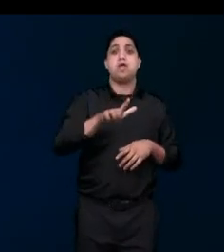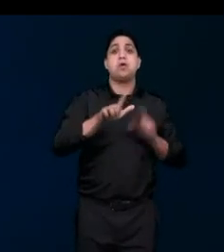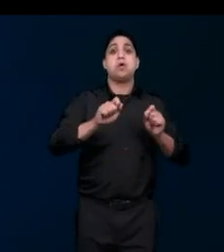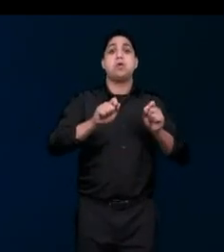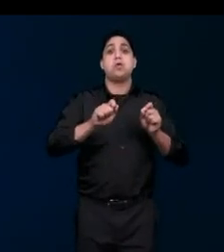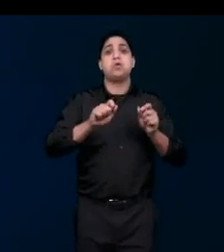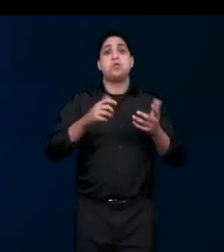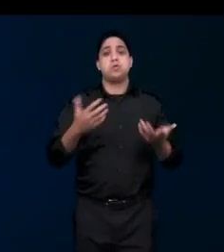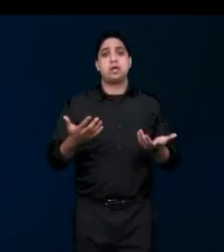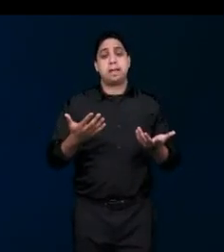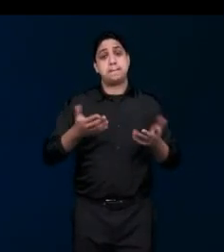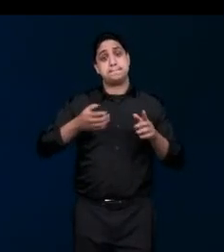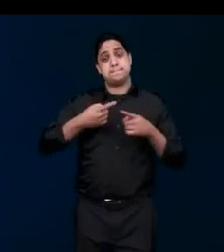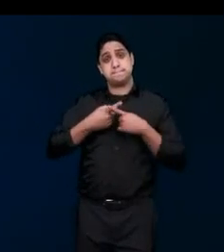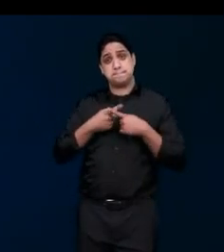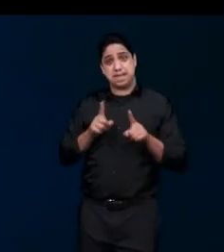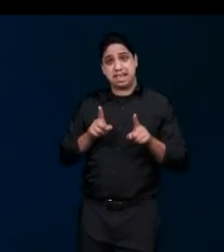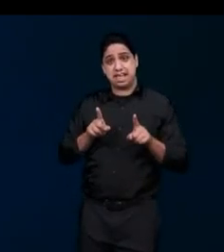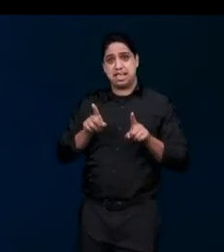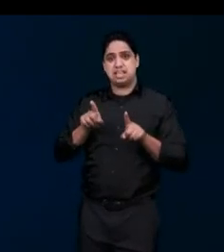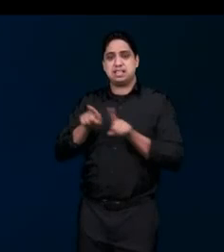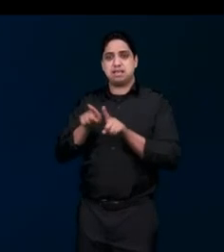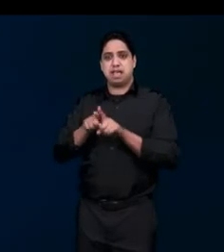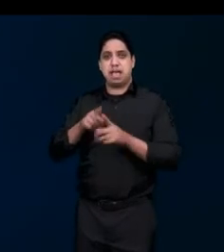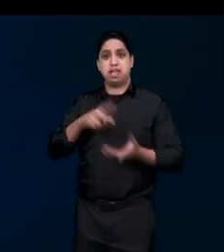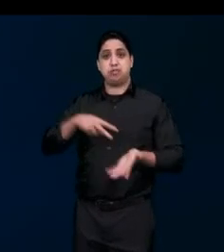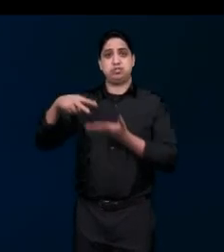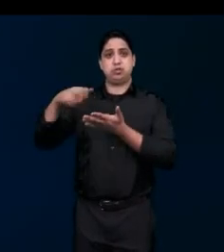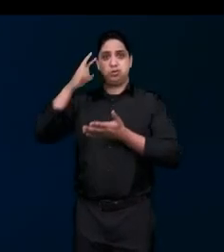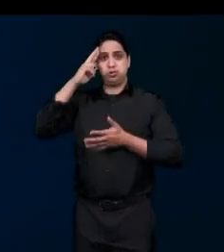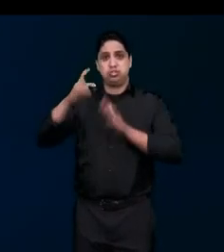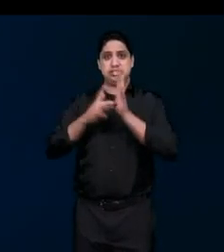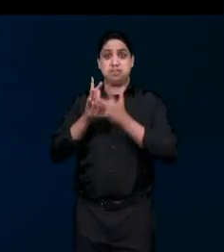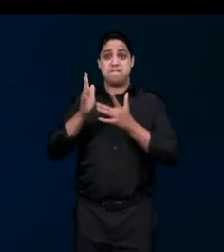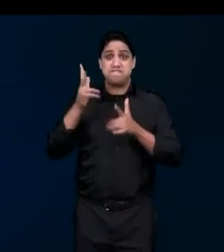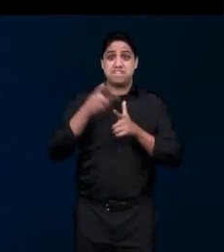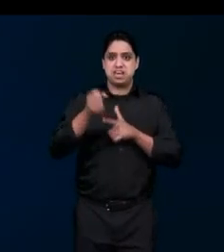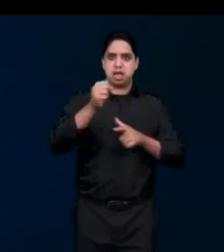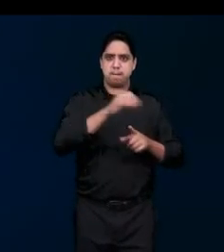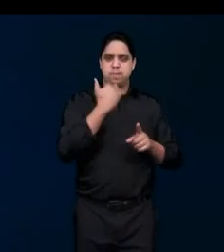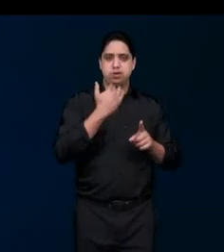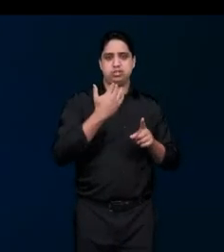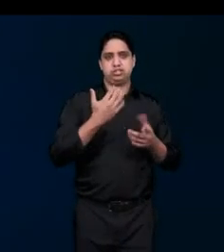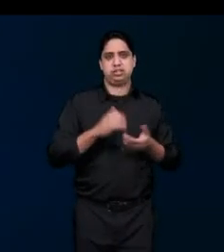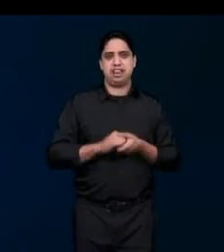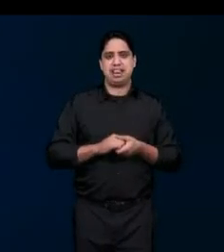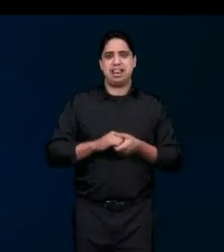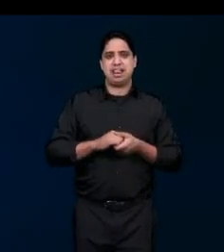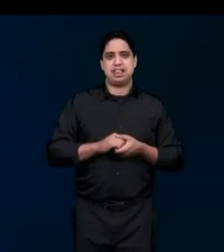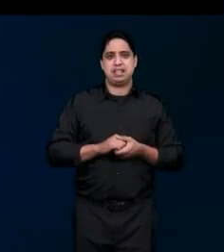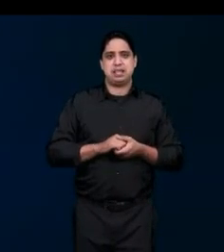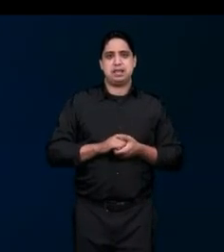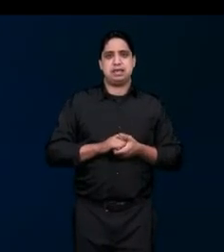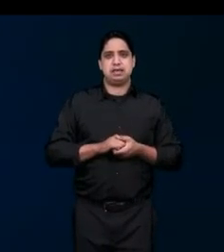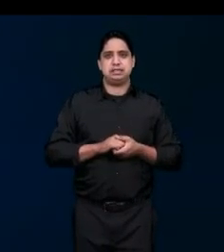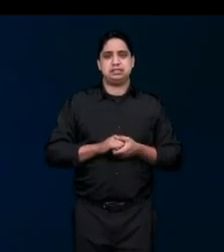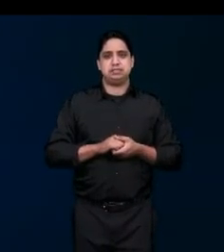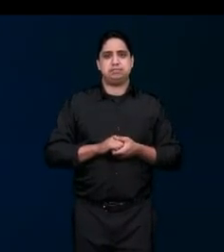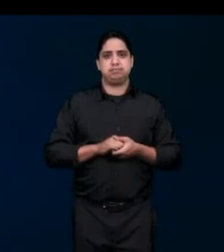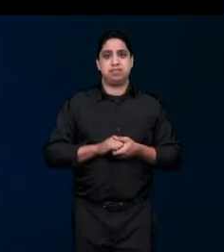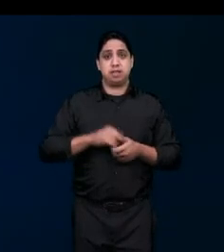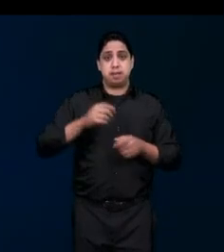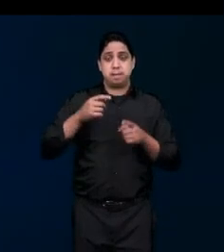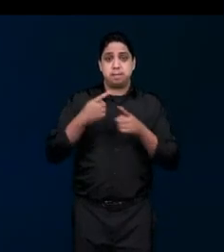день. Поэтому нет никого более сильного, чем лев из колена Иудина. Нет ничего слаще смерти